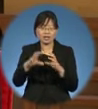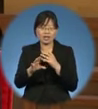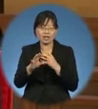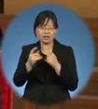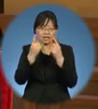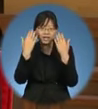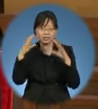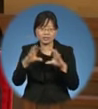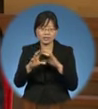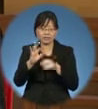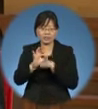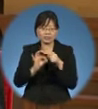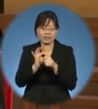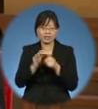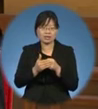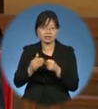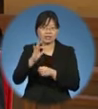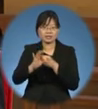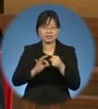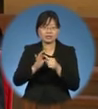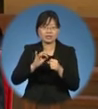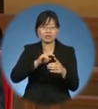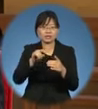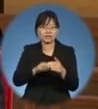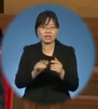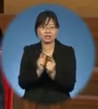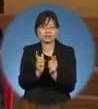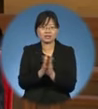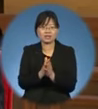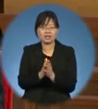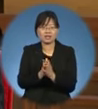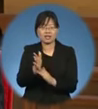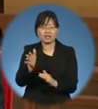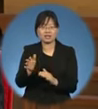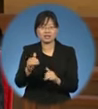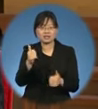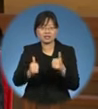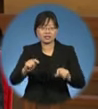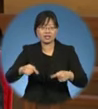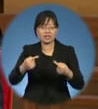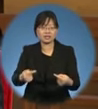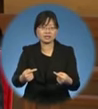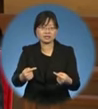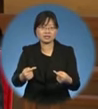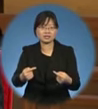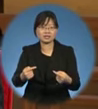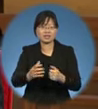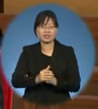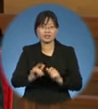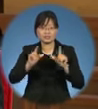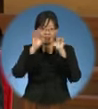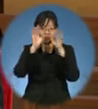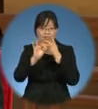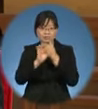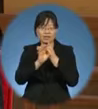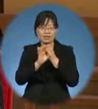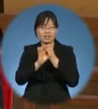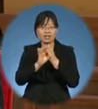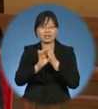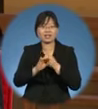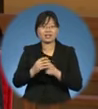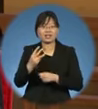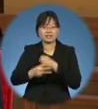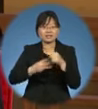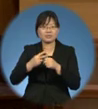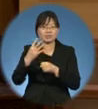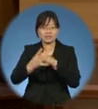아닙니까? 그 10년 중에 직접 경기에 참여할 수 있는 연도를 보면은 불과